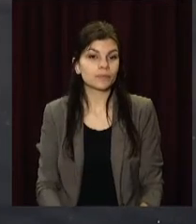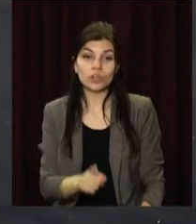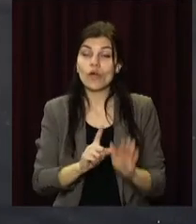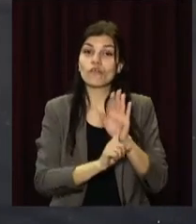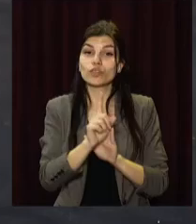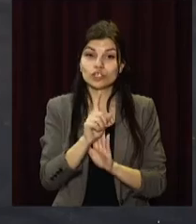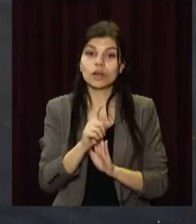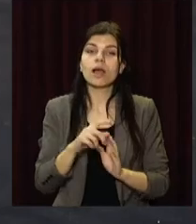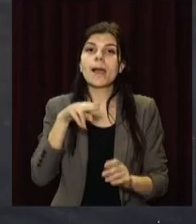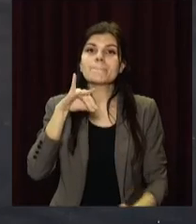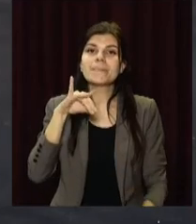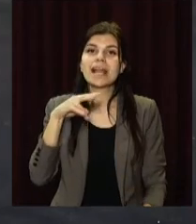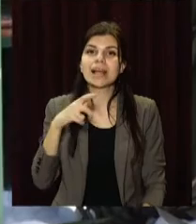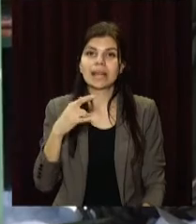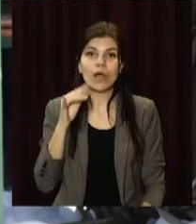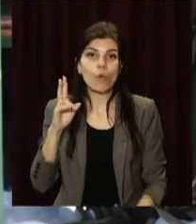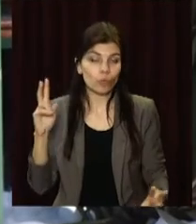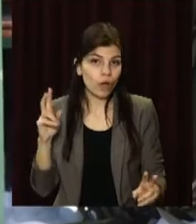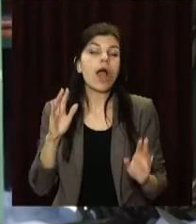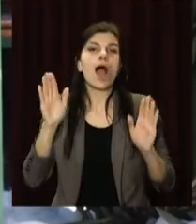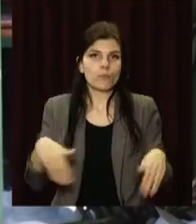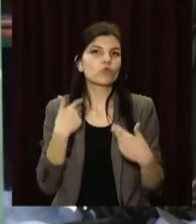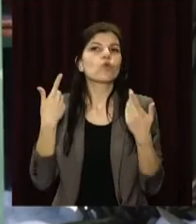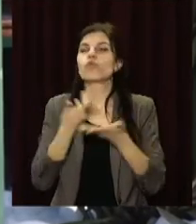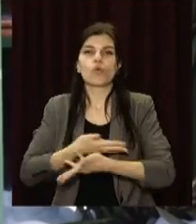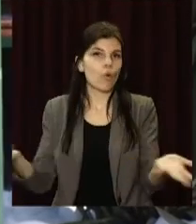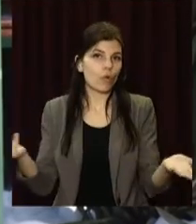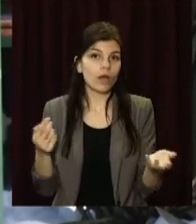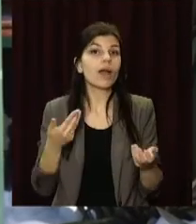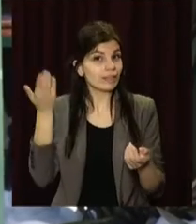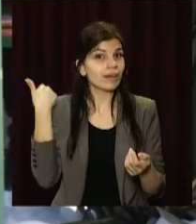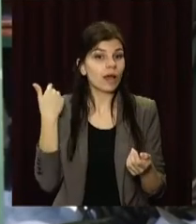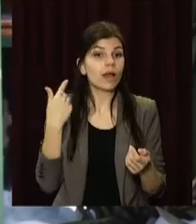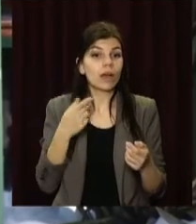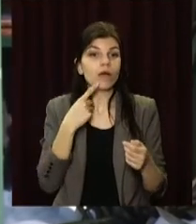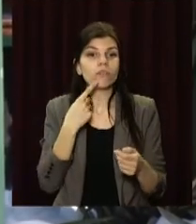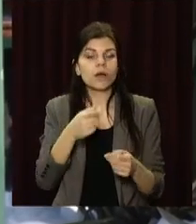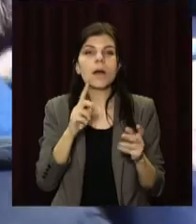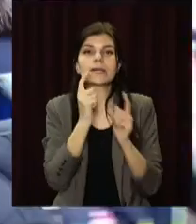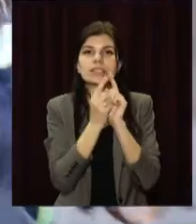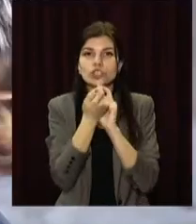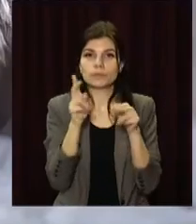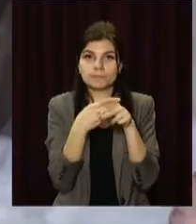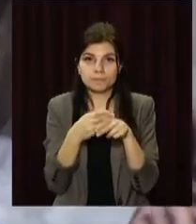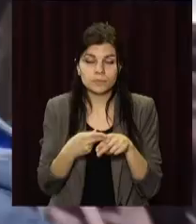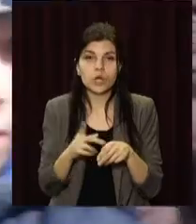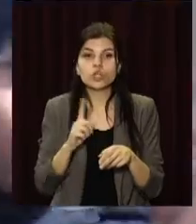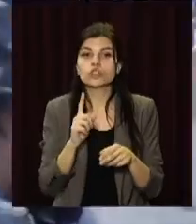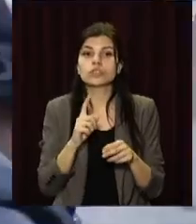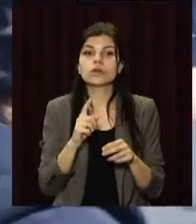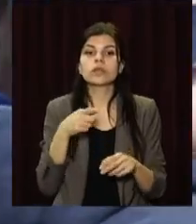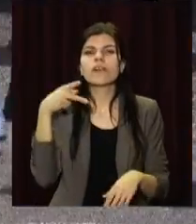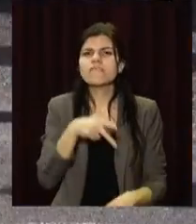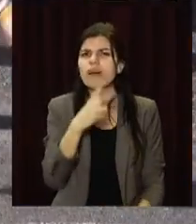Спочатку пільговики, потім усі інші. Так відтепер зараховуватимуть дітлахів у садок. Урядовці внесли правки до положення, що не змінювали